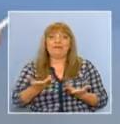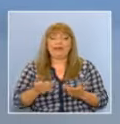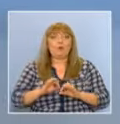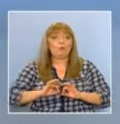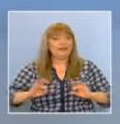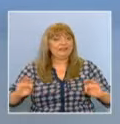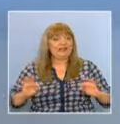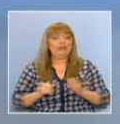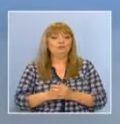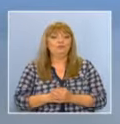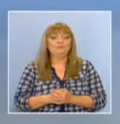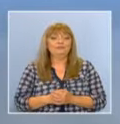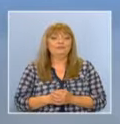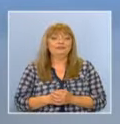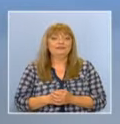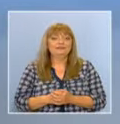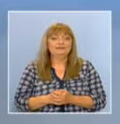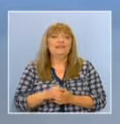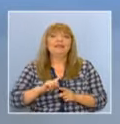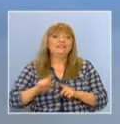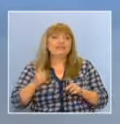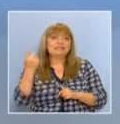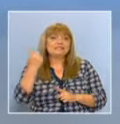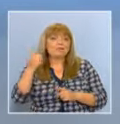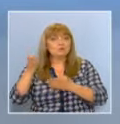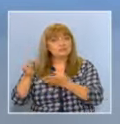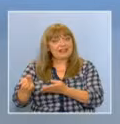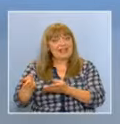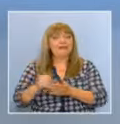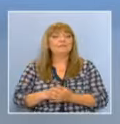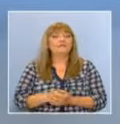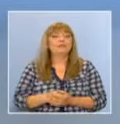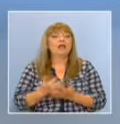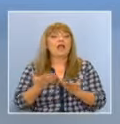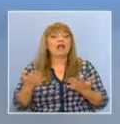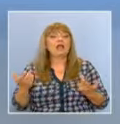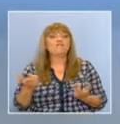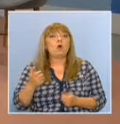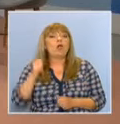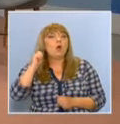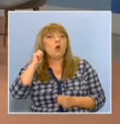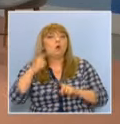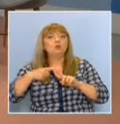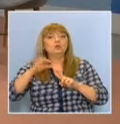но просто тя е гост в нашето студио. Е, да. А какво е утопията